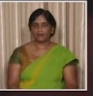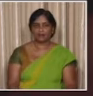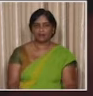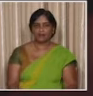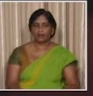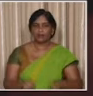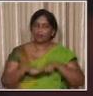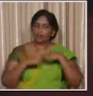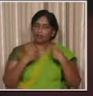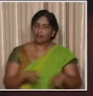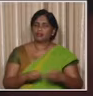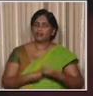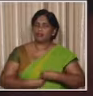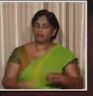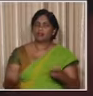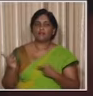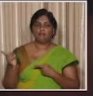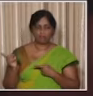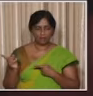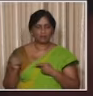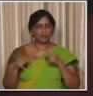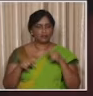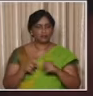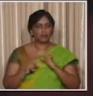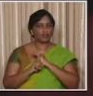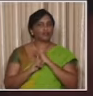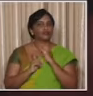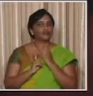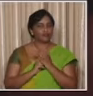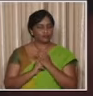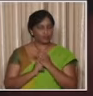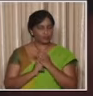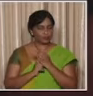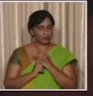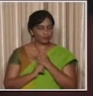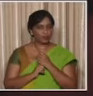නාස්තිත් වෙනවා. දැන් මේ සංස්කෘතික